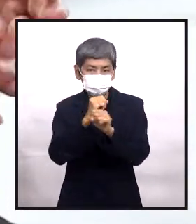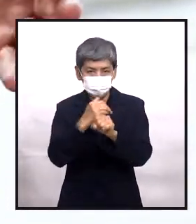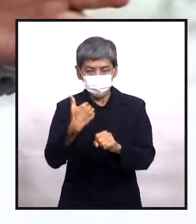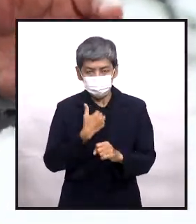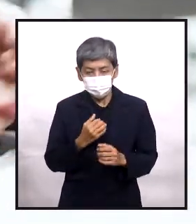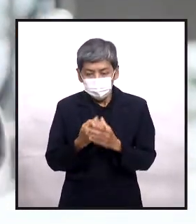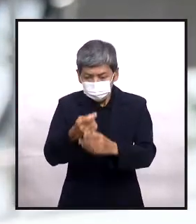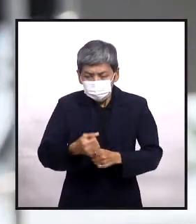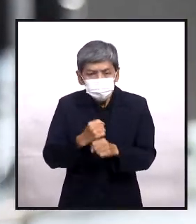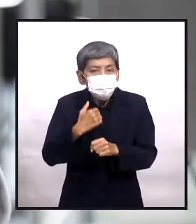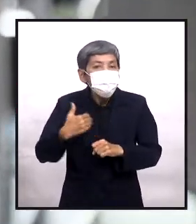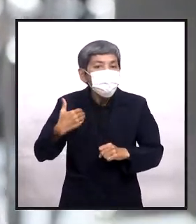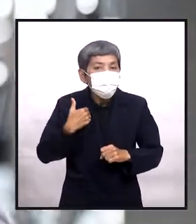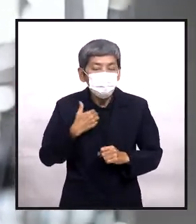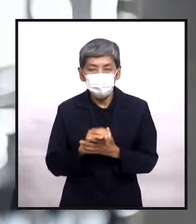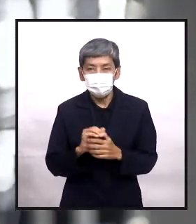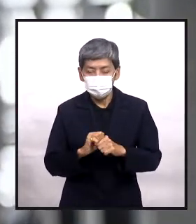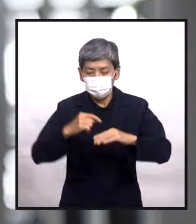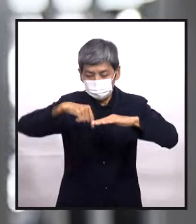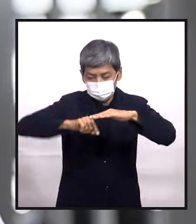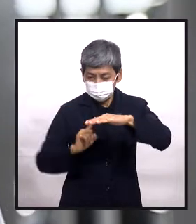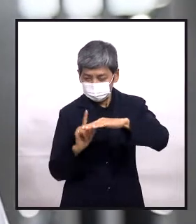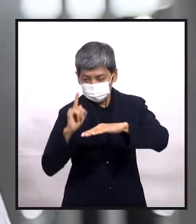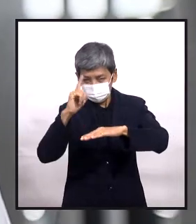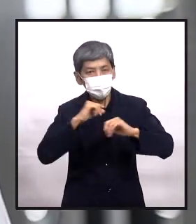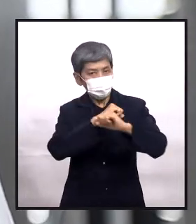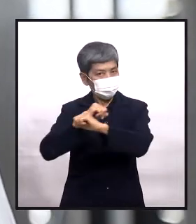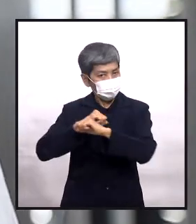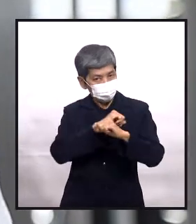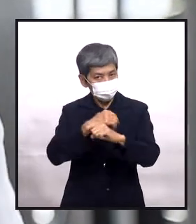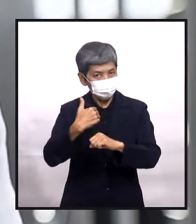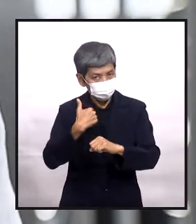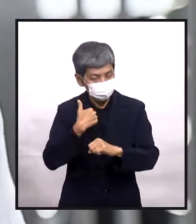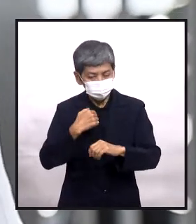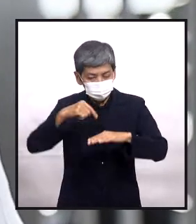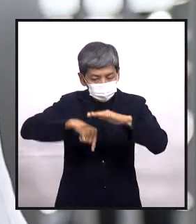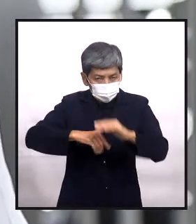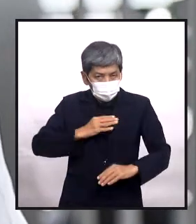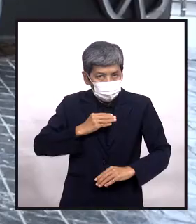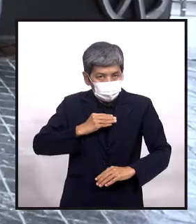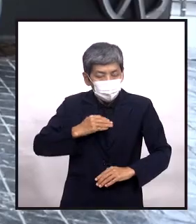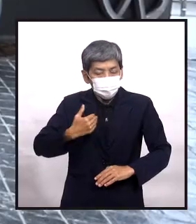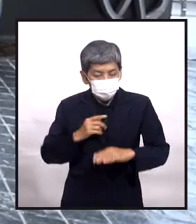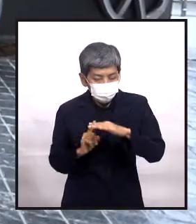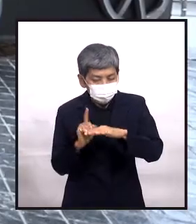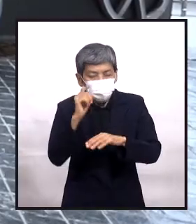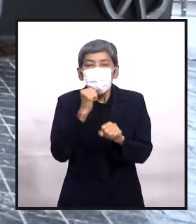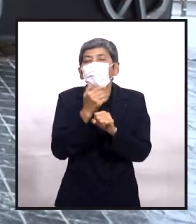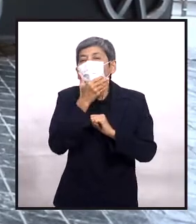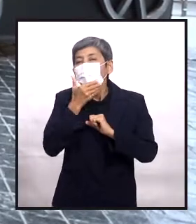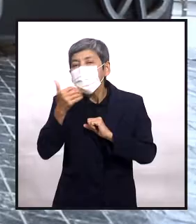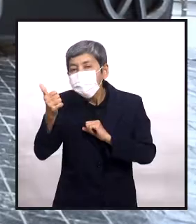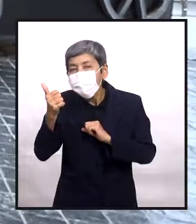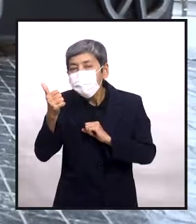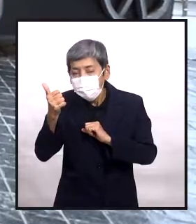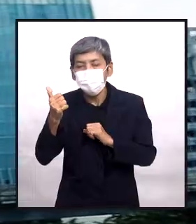นี่ยคนใช้ศรัทธาในนรกสวรรค์ในการป้องกัน3ปัญหานี้ที่คนกลัวตกนรกเลยไม่โกงคนอยากจะขึ้นสวรรค์เลยทำดี